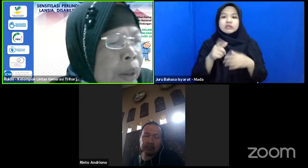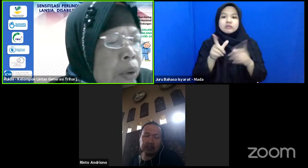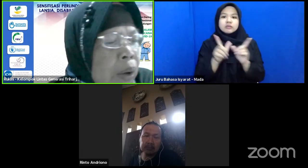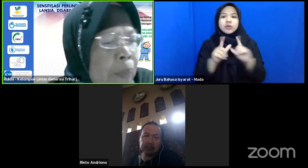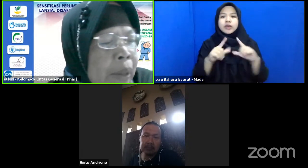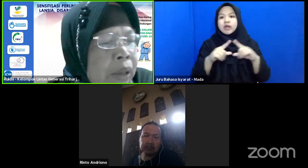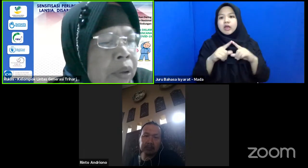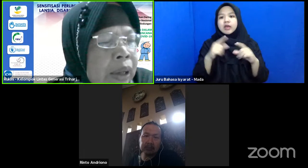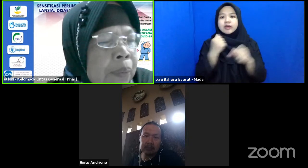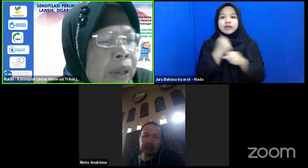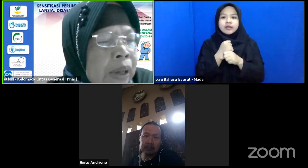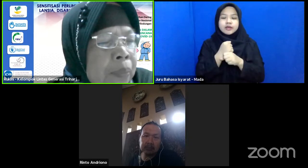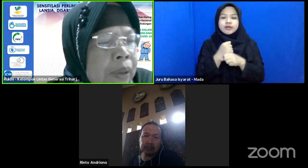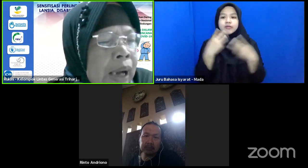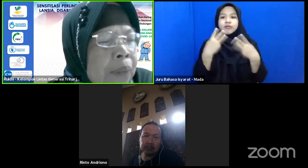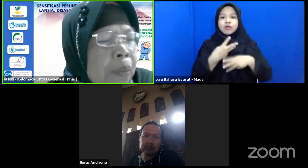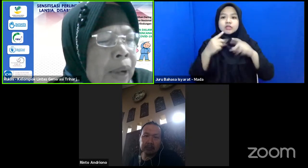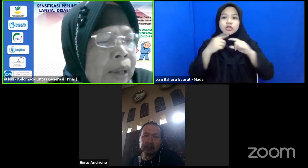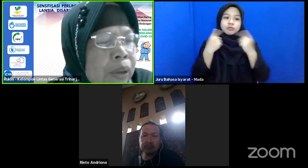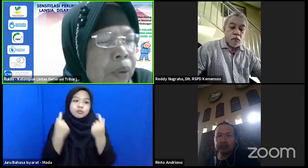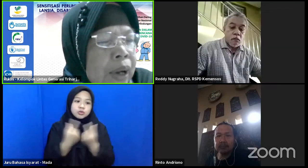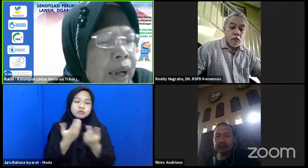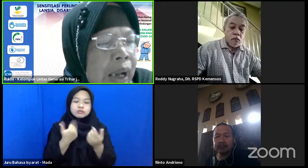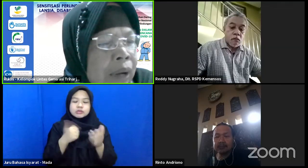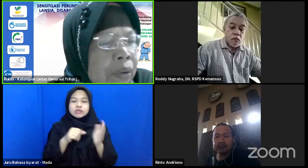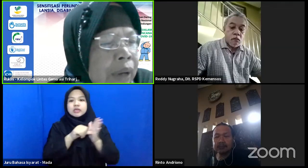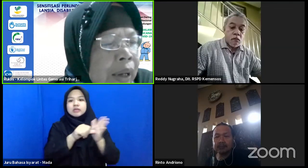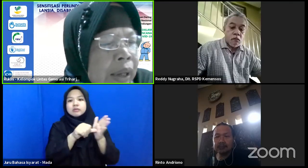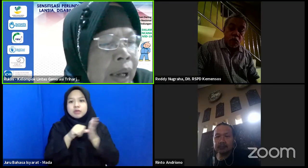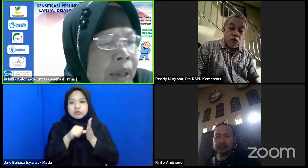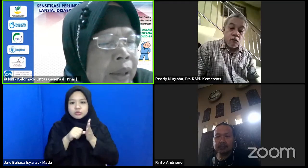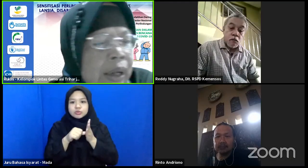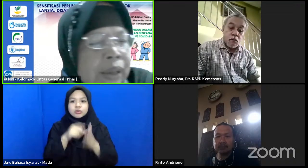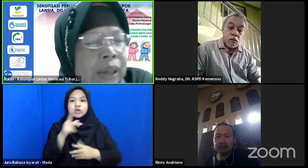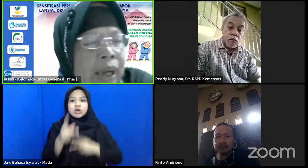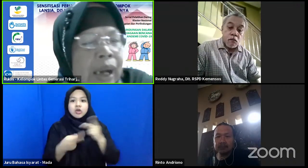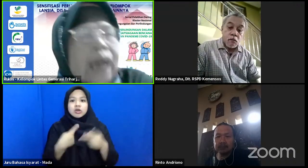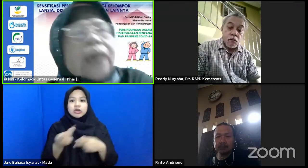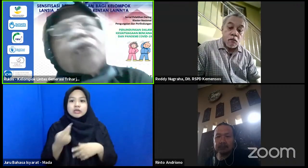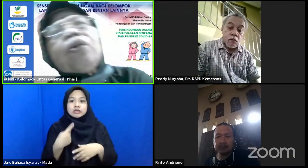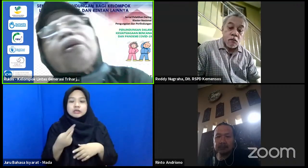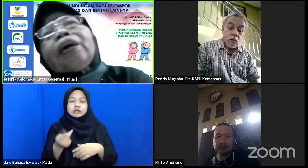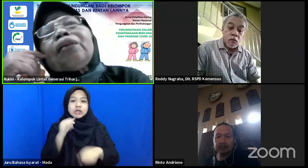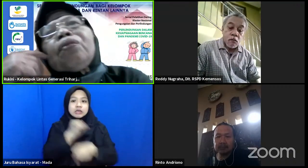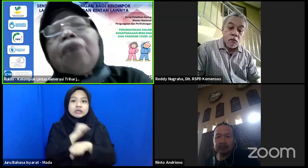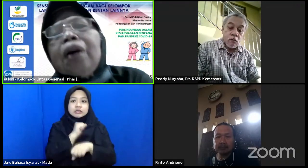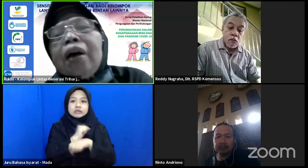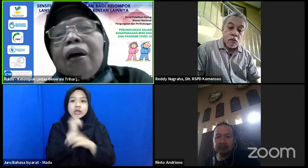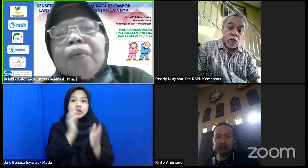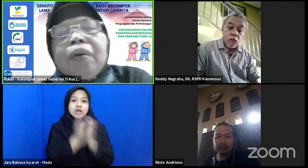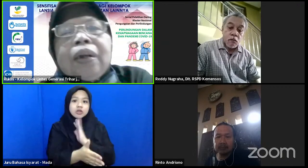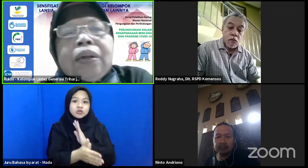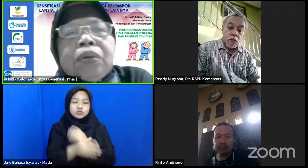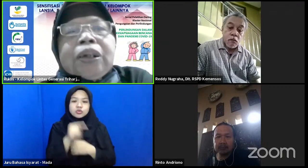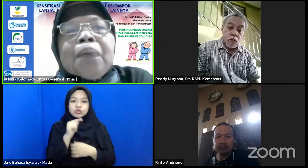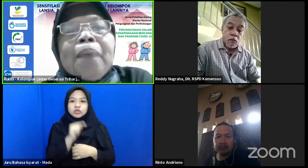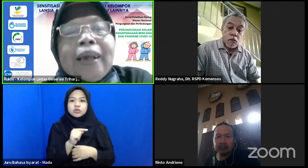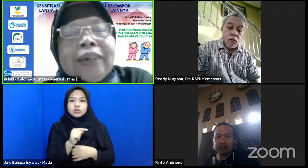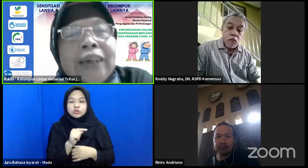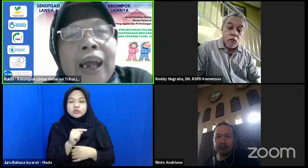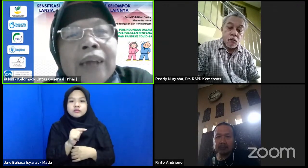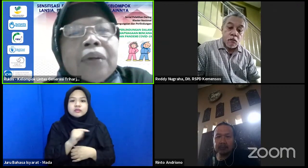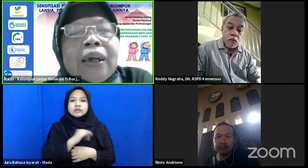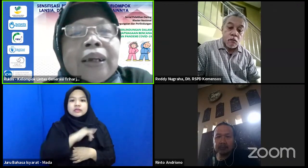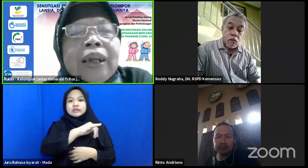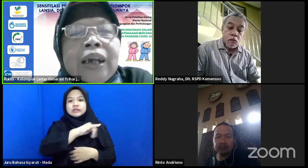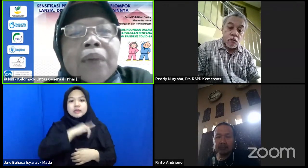Group atau apa itu kita bisa saling membantu kalau yang kita kerjakan secara langsung yaitu sesama